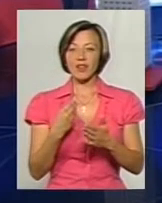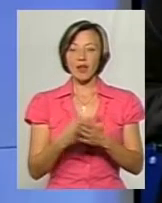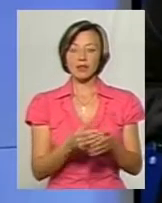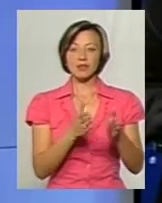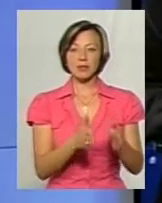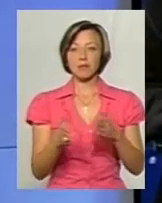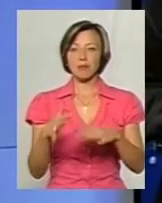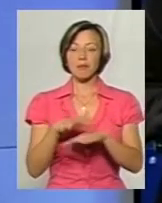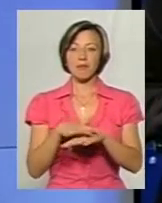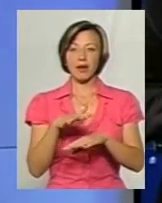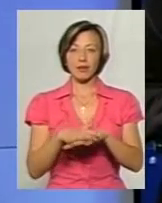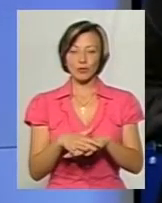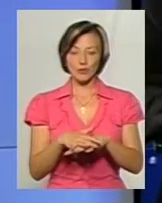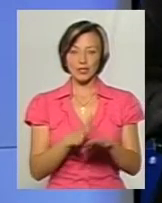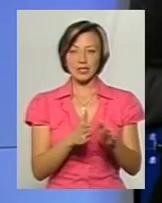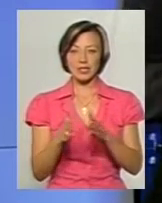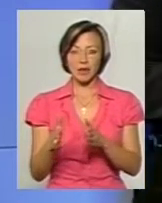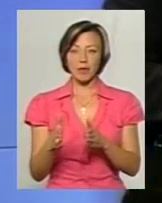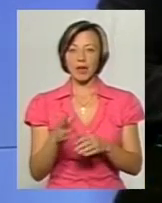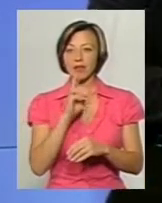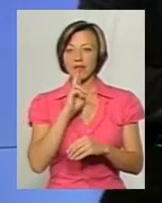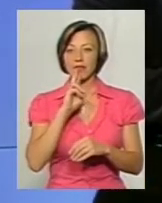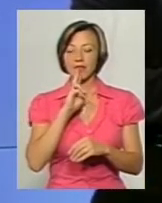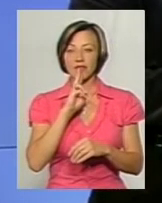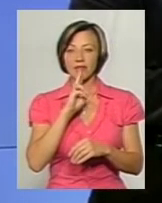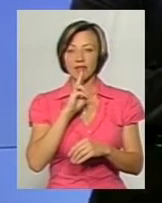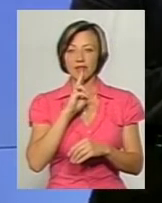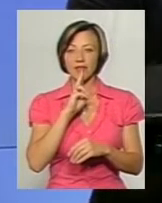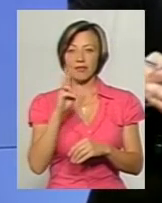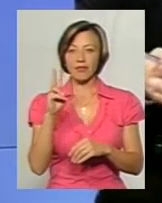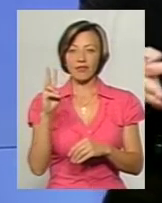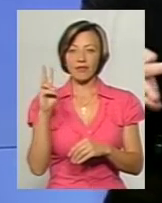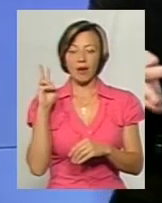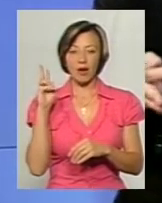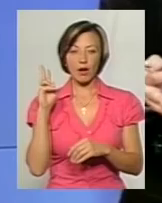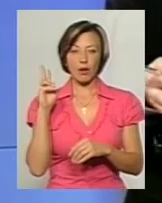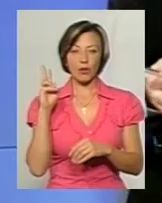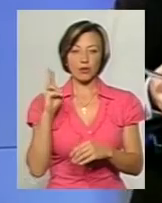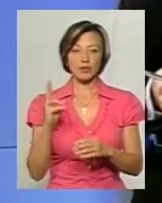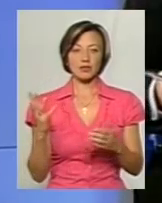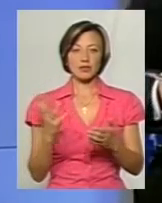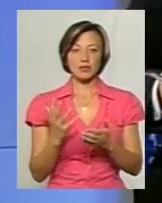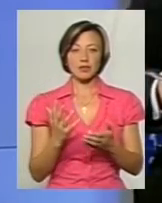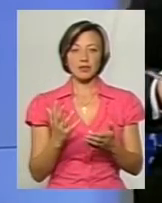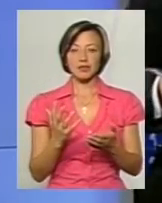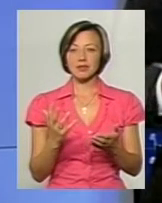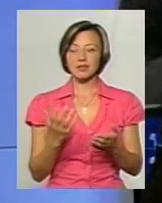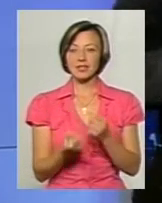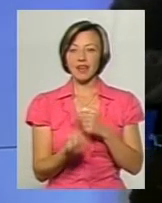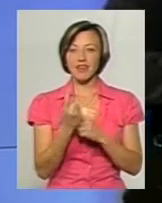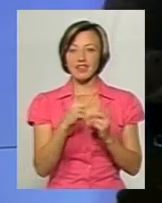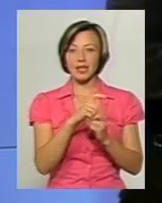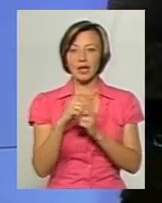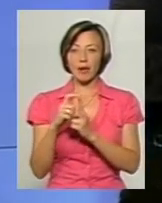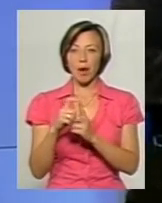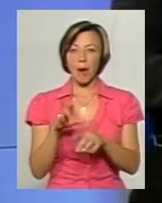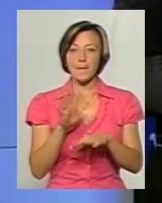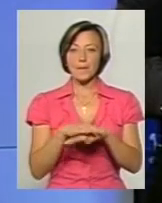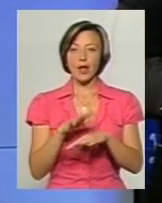і банківської системи. От, 2 роки тому ми, з'явився термін «банкопад», да? А там пані